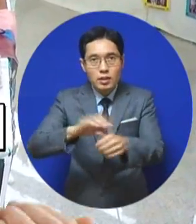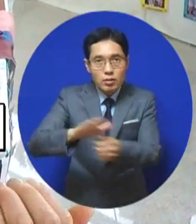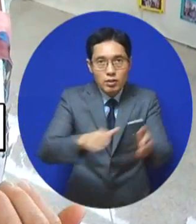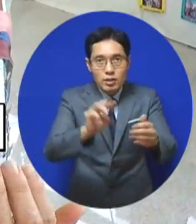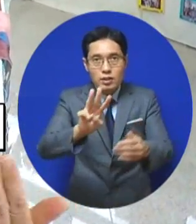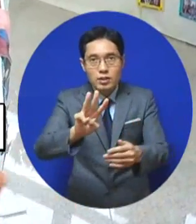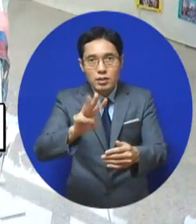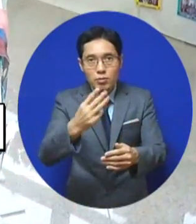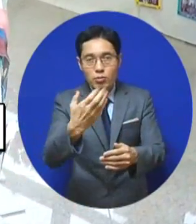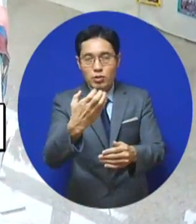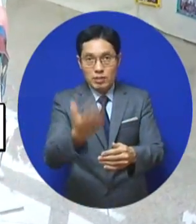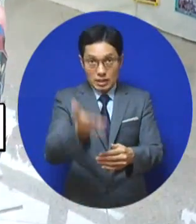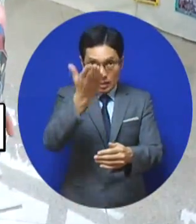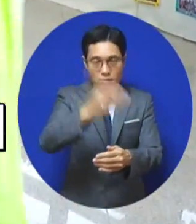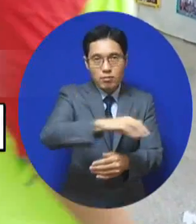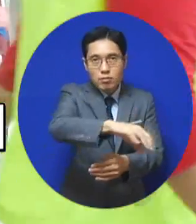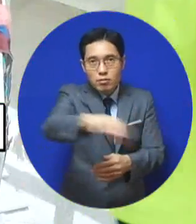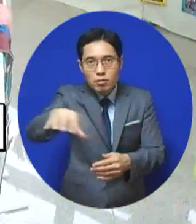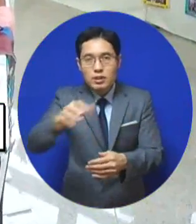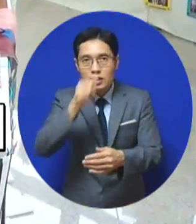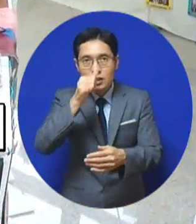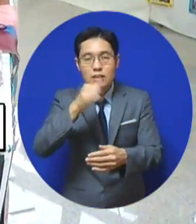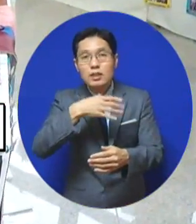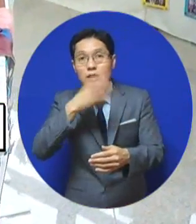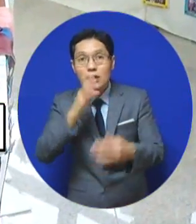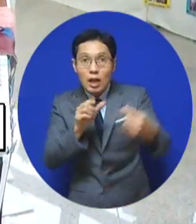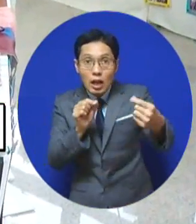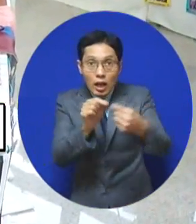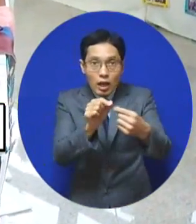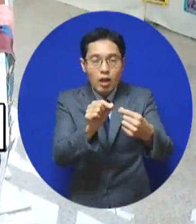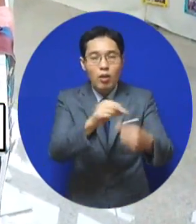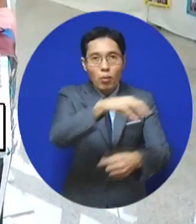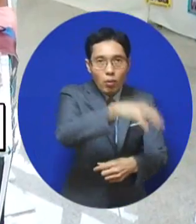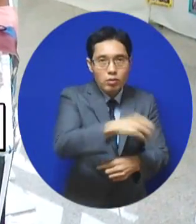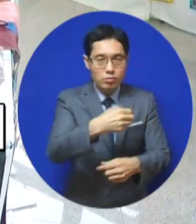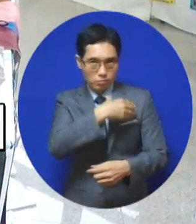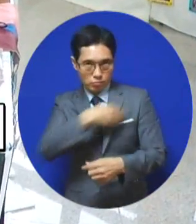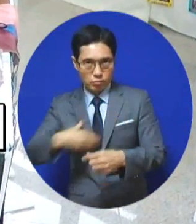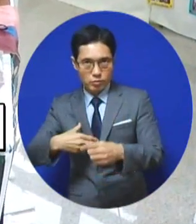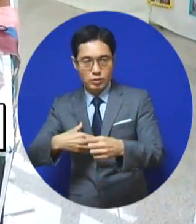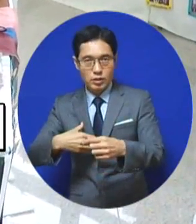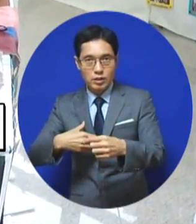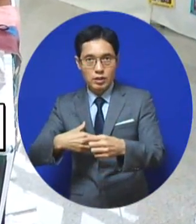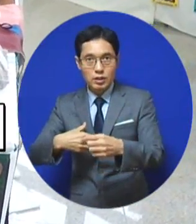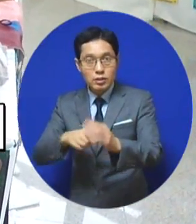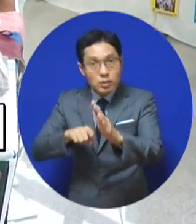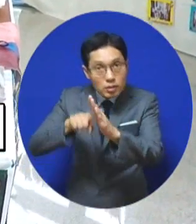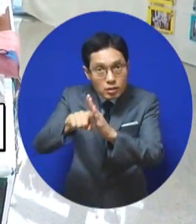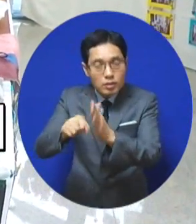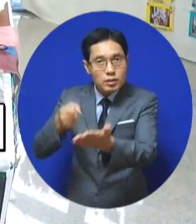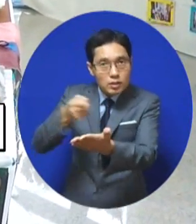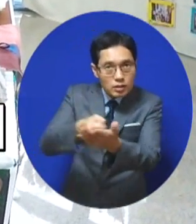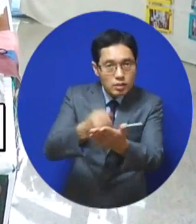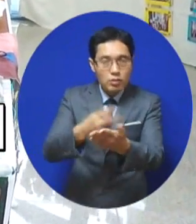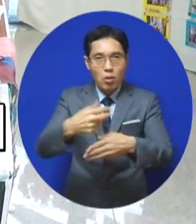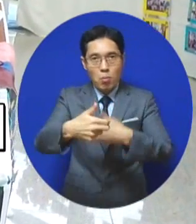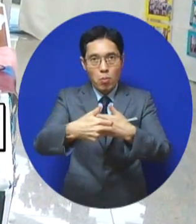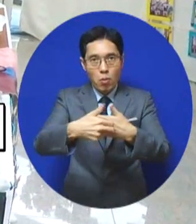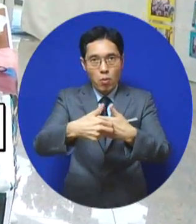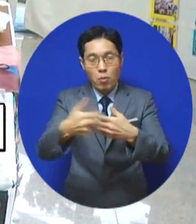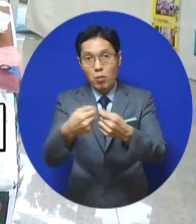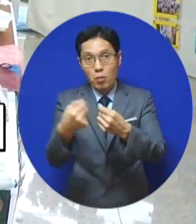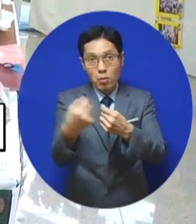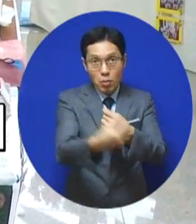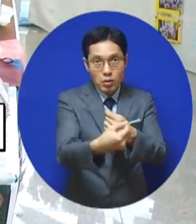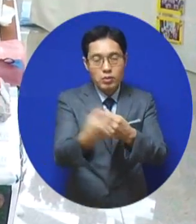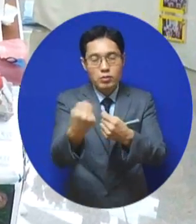이는 어르신들이 가까운 어떤 경로당이나 주민센터에다가 쉼터를 지정하고 우리 보건소나 보건진소